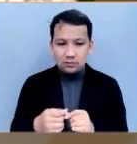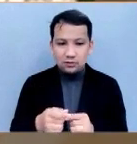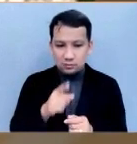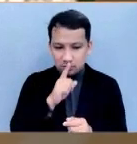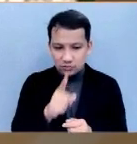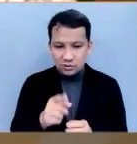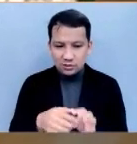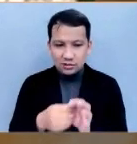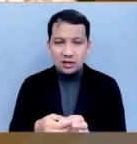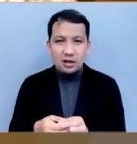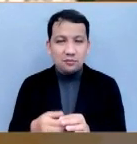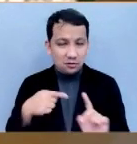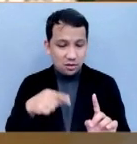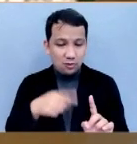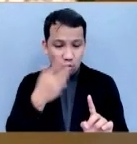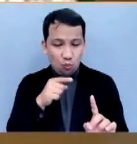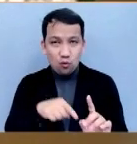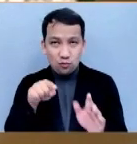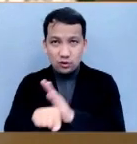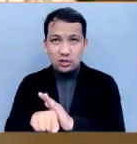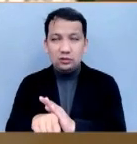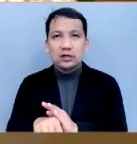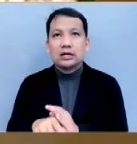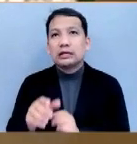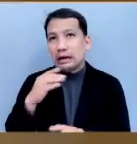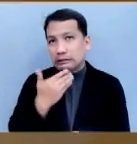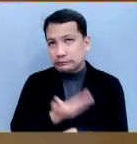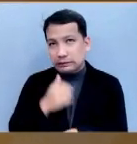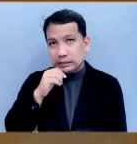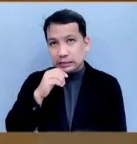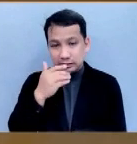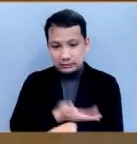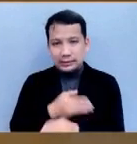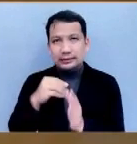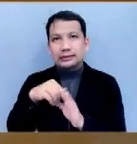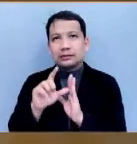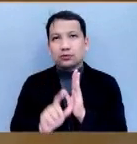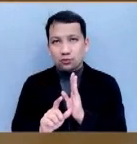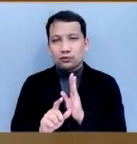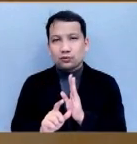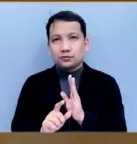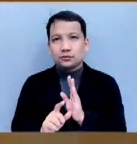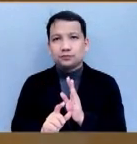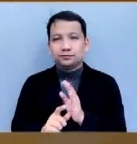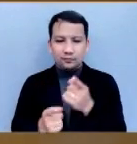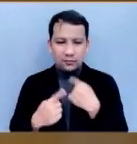kanyang sospek. Ang gumawa ng krimen, manugang pala ng biktima. May nag-appear dito si